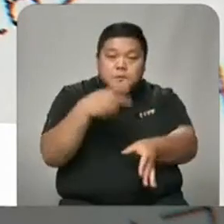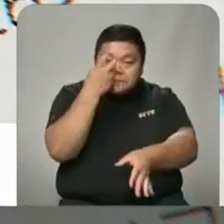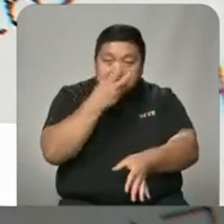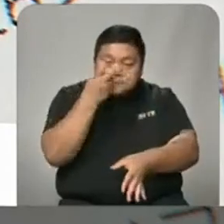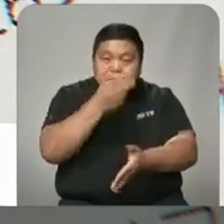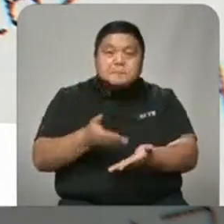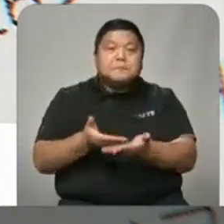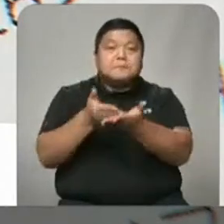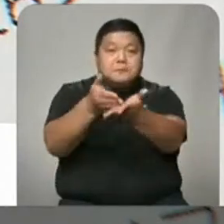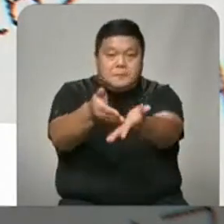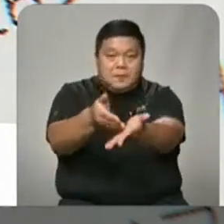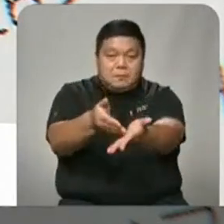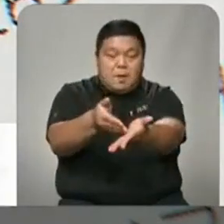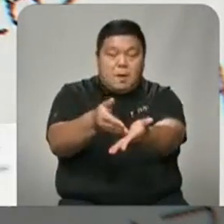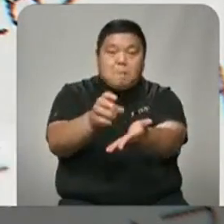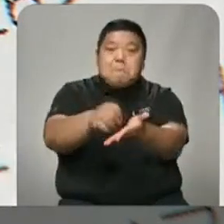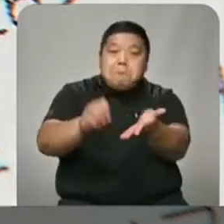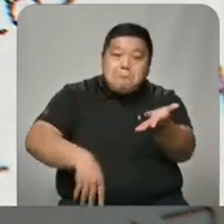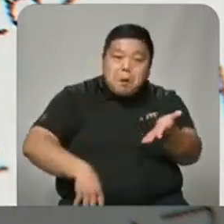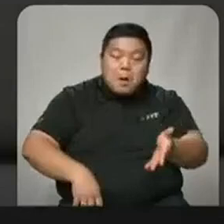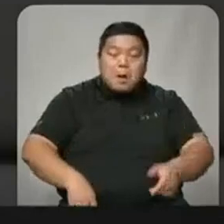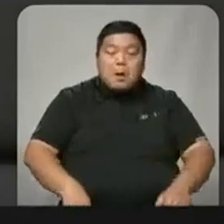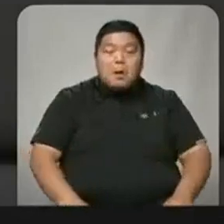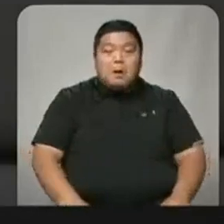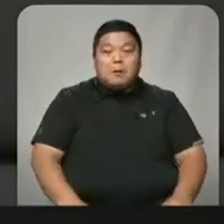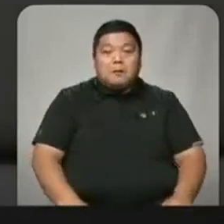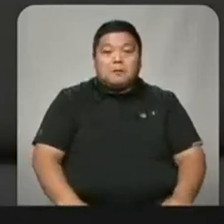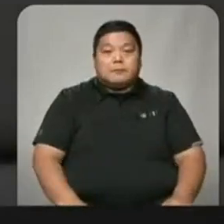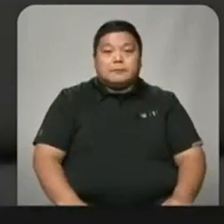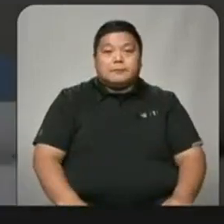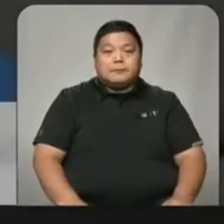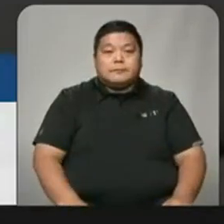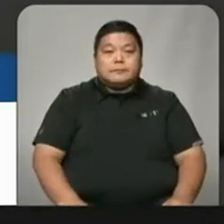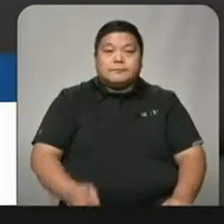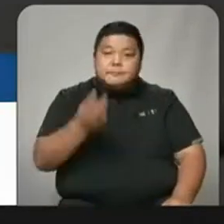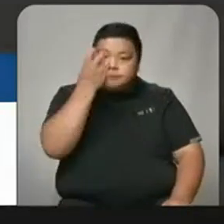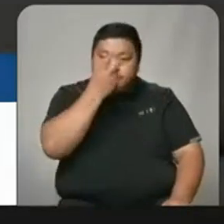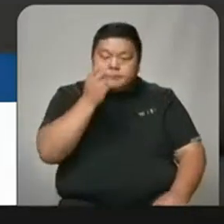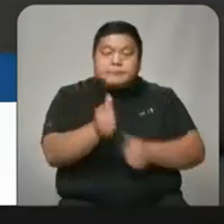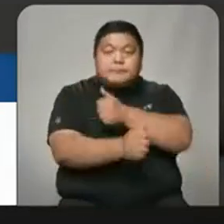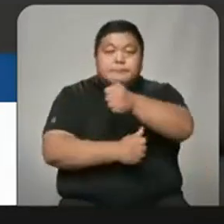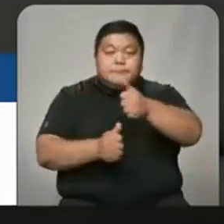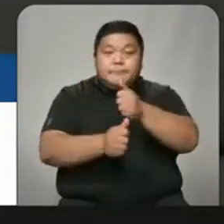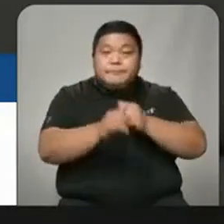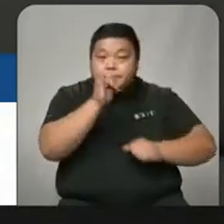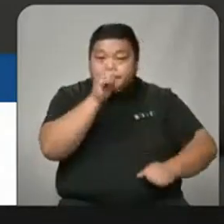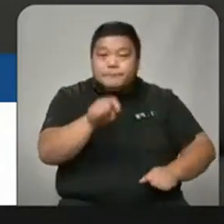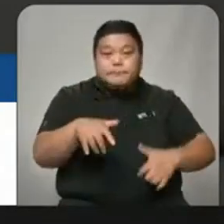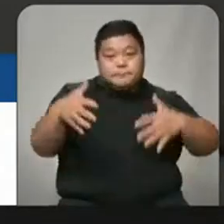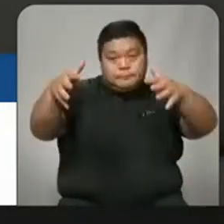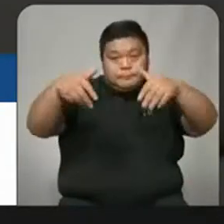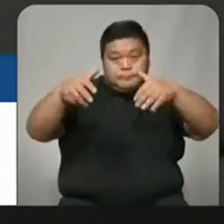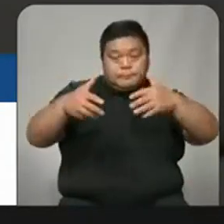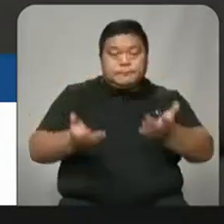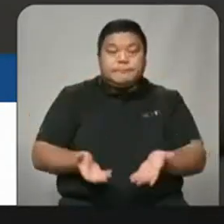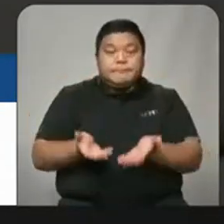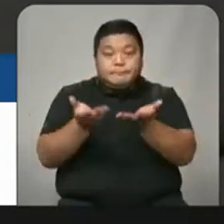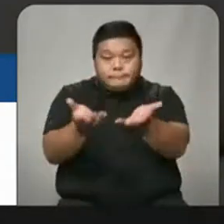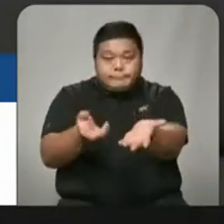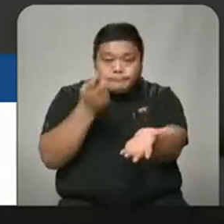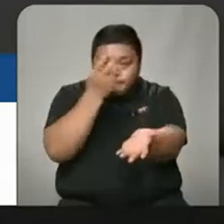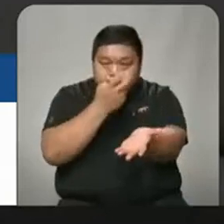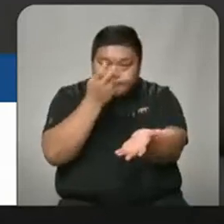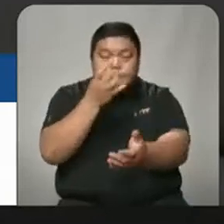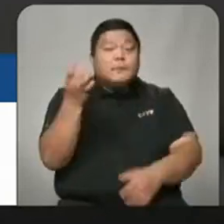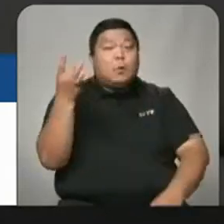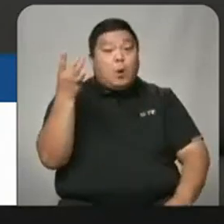받아야 하지만 심사는 누락됐습니다 지방재등투자 심의위원회를 구성이 돼 있잖아요 그래서 소집을 해가지고 거기에서